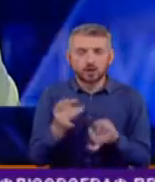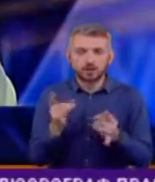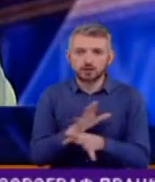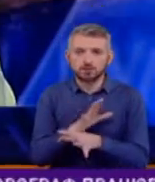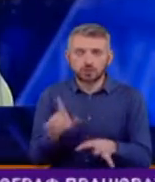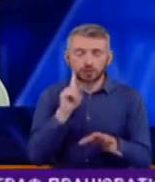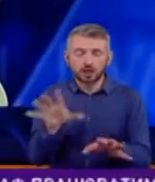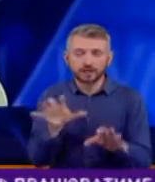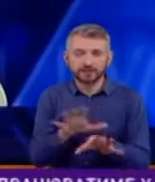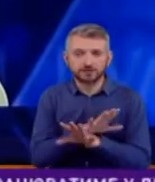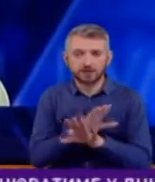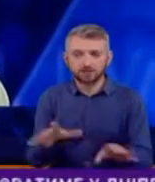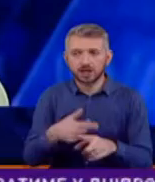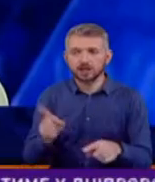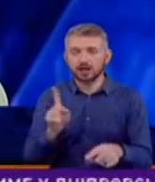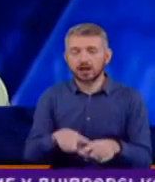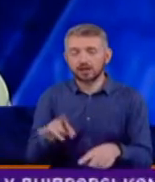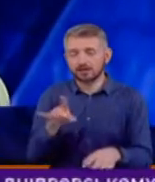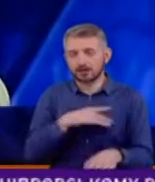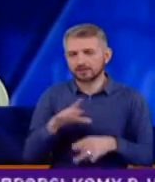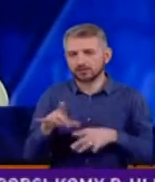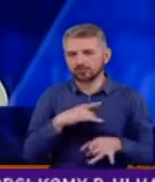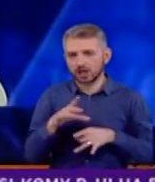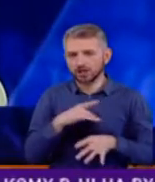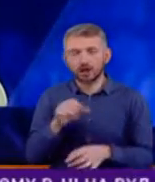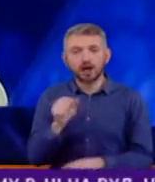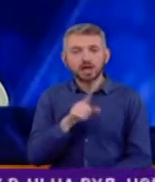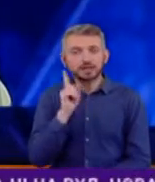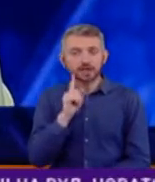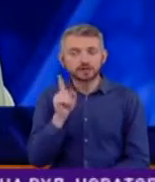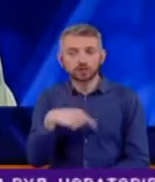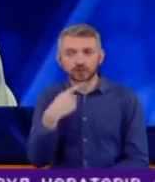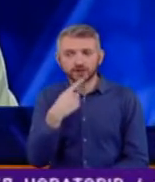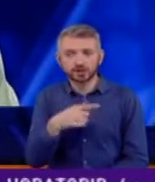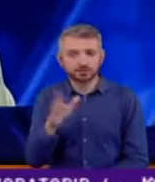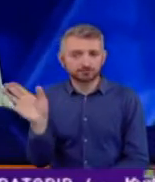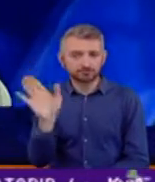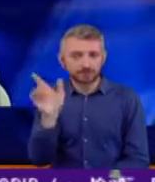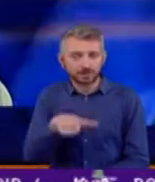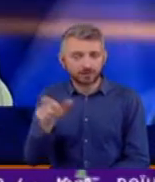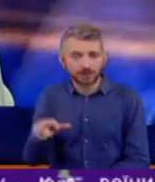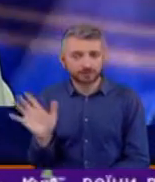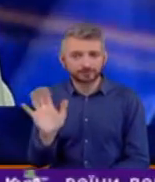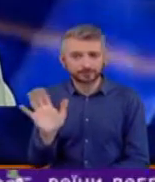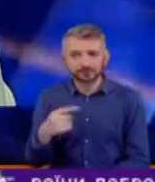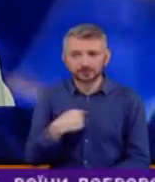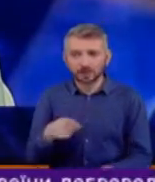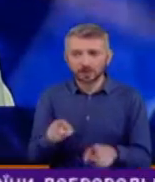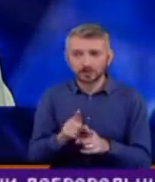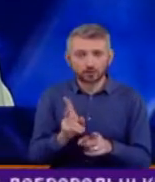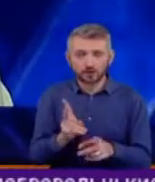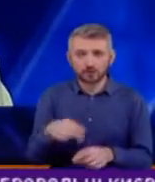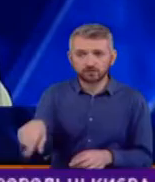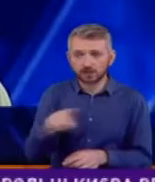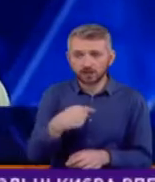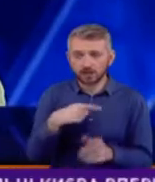не воспринимается, это раздражает. А Зеленский, он говорит, ребята, я такой, как вы.